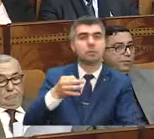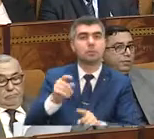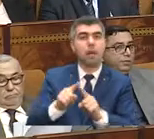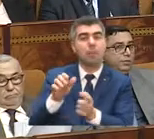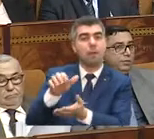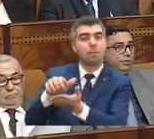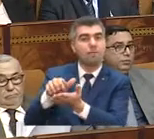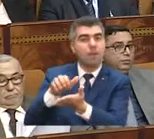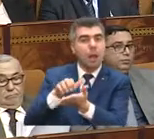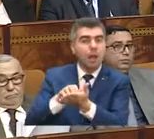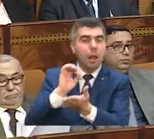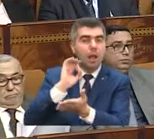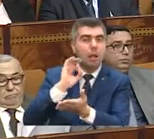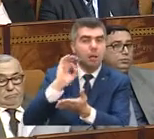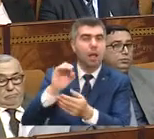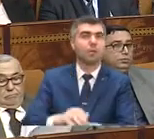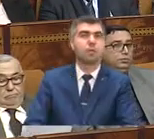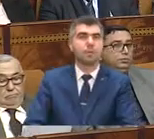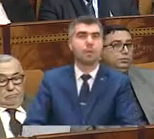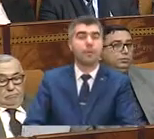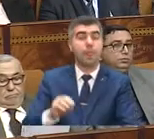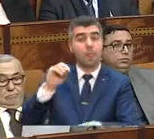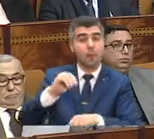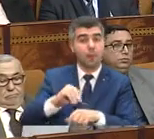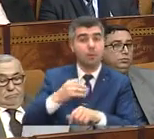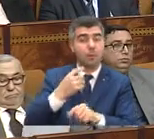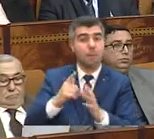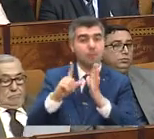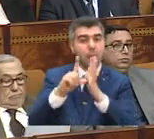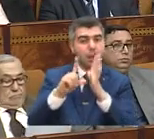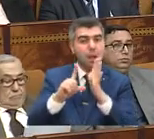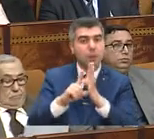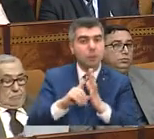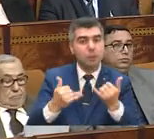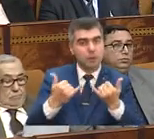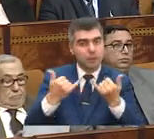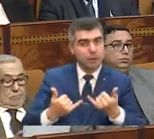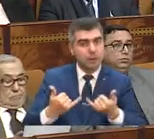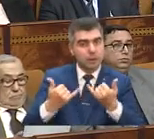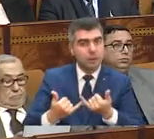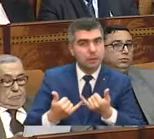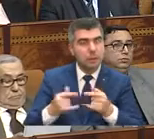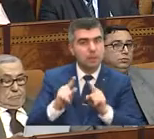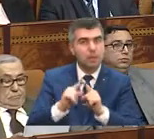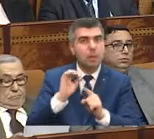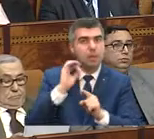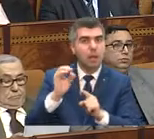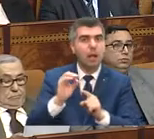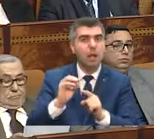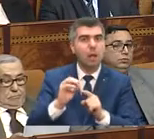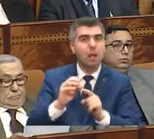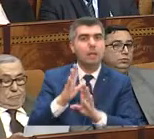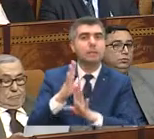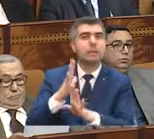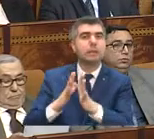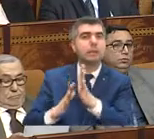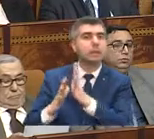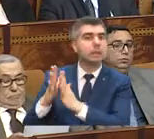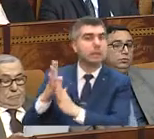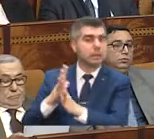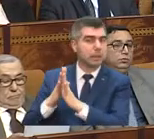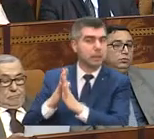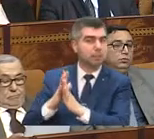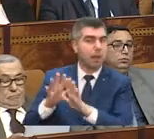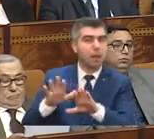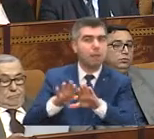الفلاحي. غير أن السيد الوزير أن المرتكز القانوني الحالي والممارسة العرفية والسياق التاريخي لهذه الأراضي